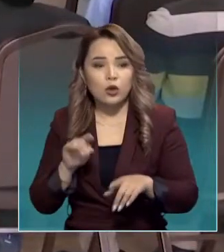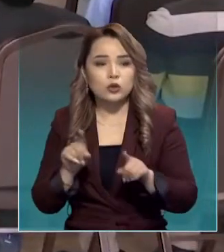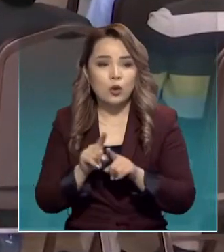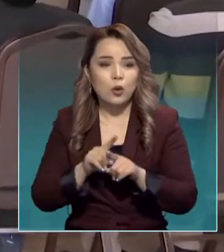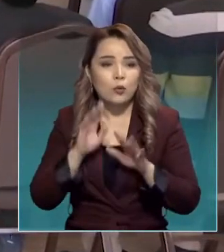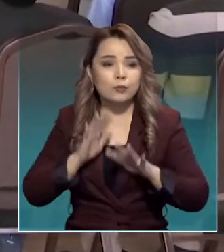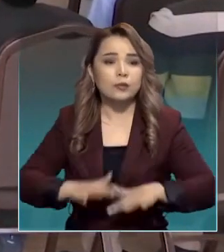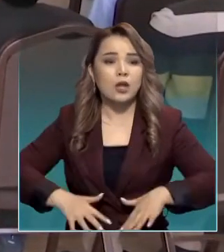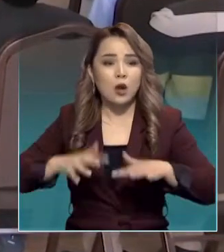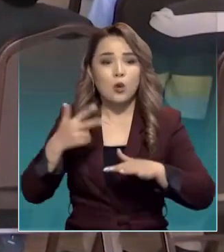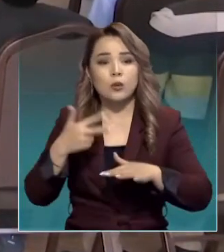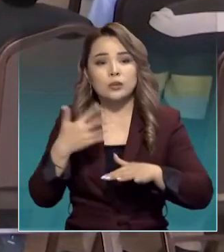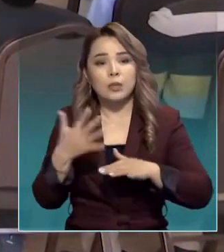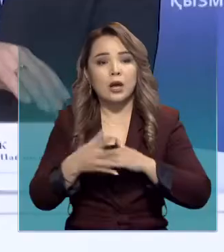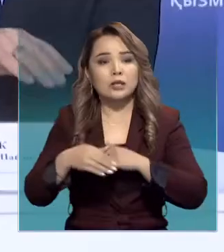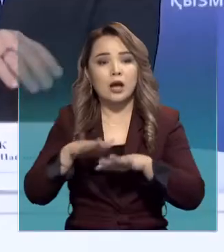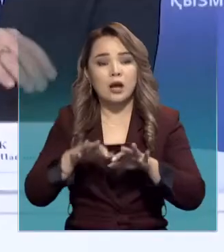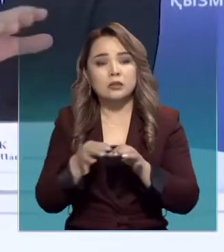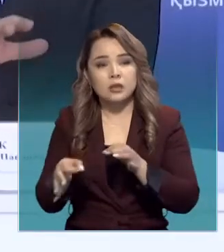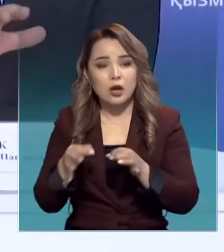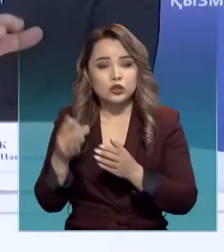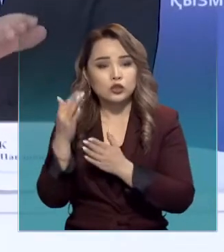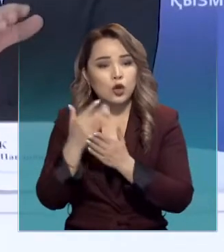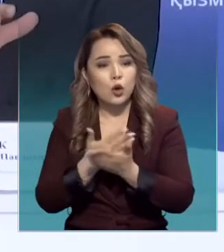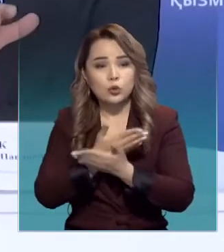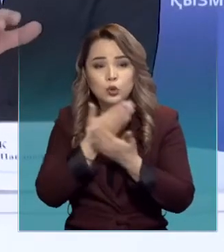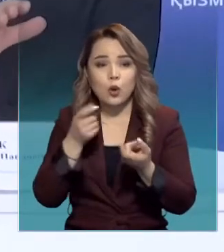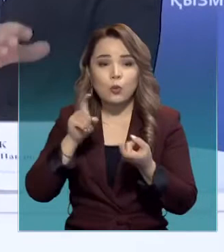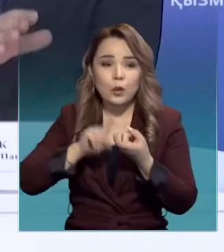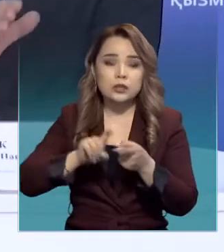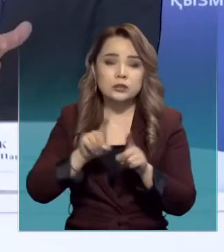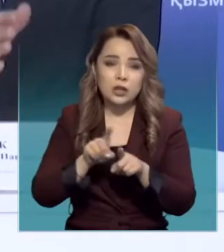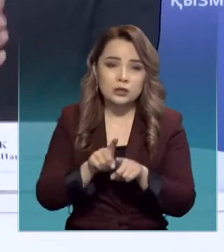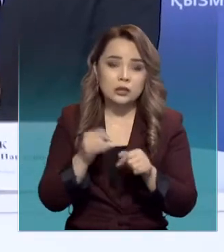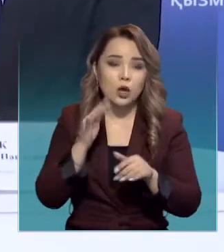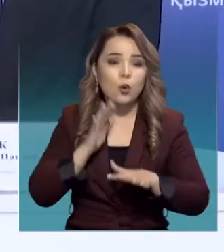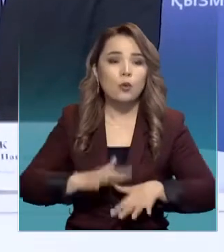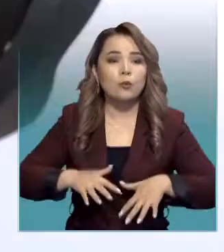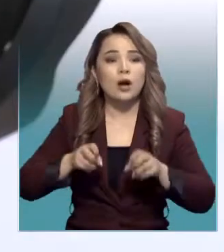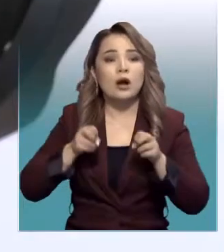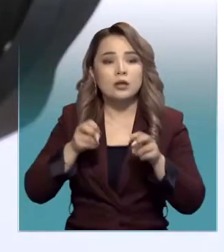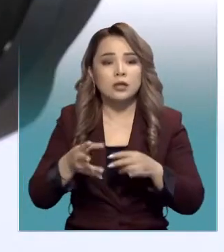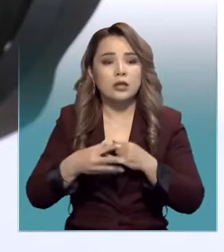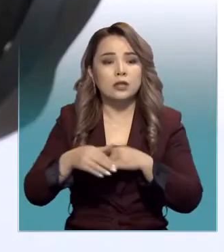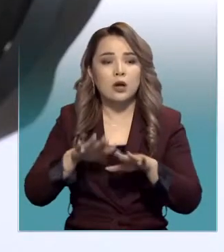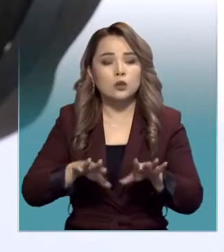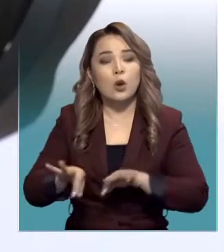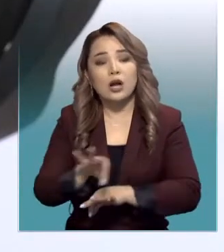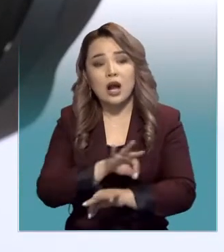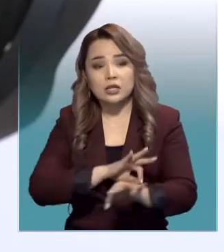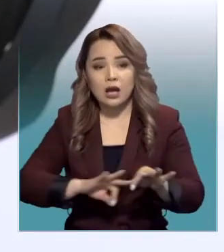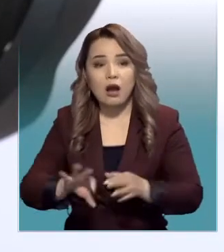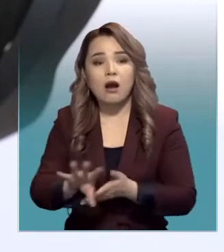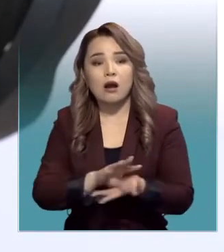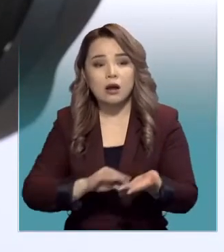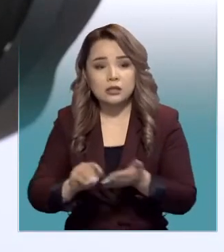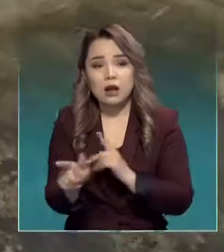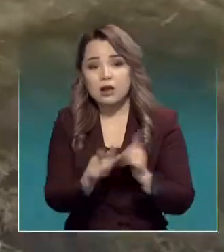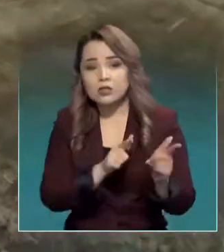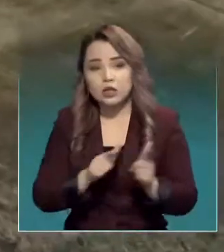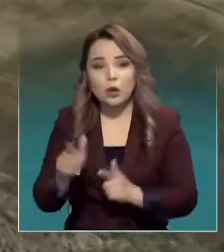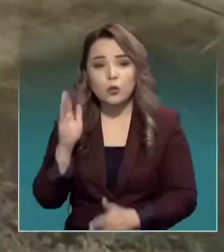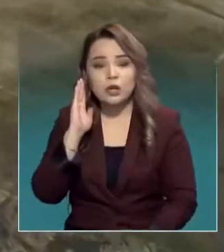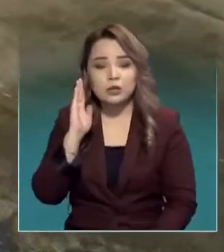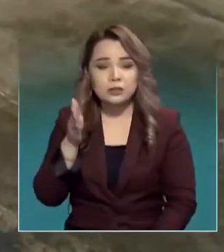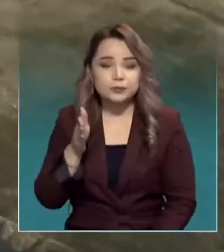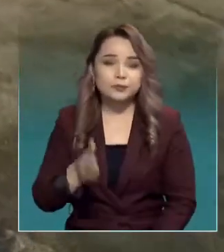басуы мүмкін 35 аймақтың қатарында жоқ еді. Осыған байланысты өңірде су басу қаупі бар аймақтар картасы қайта